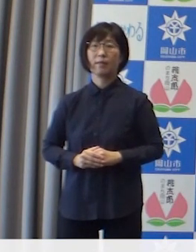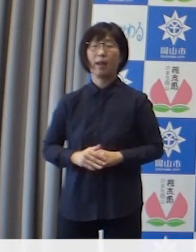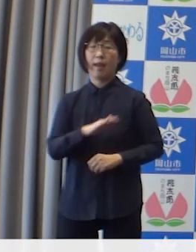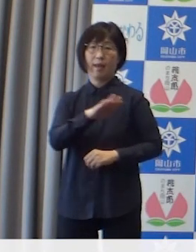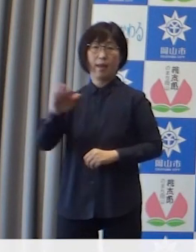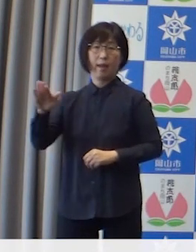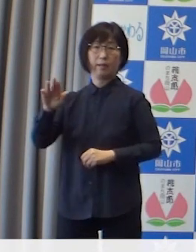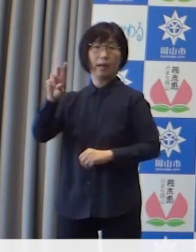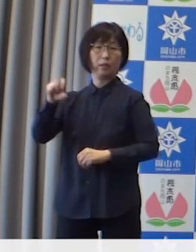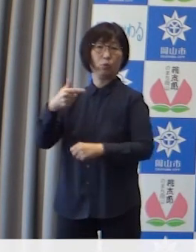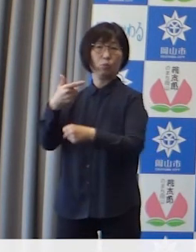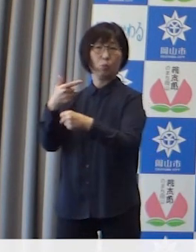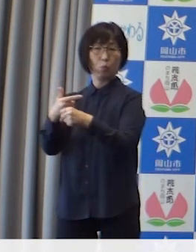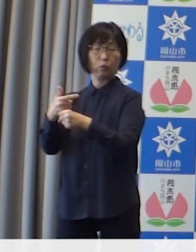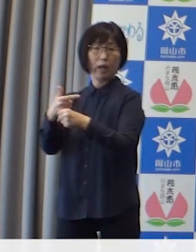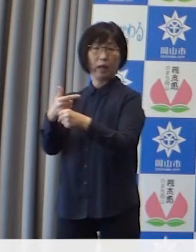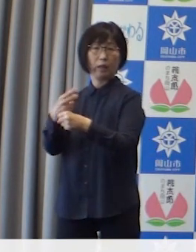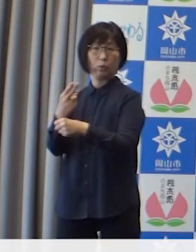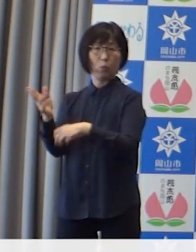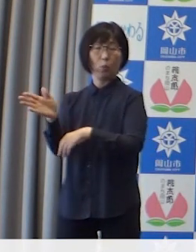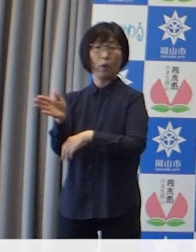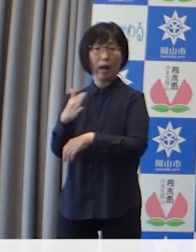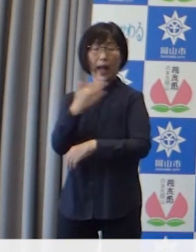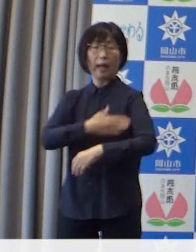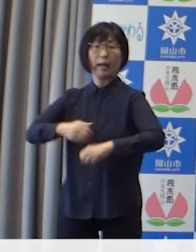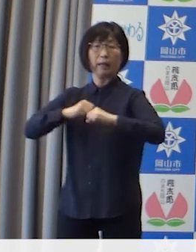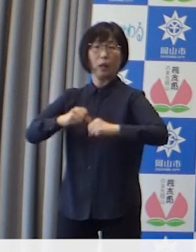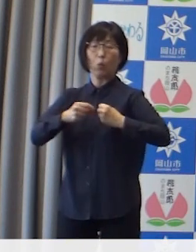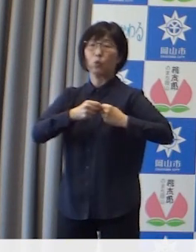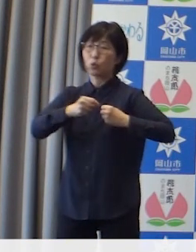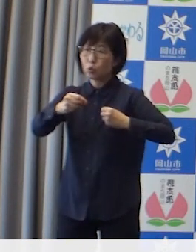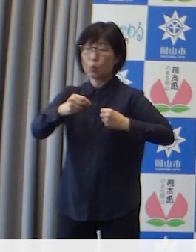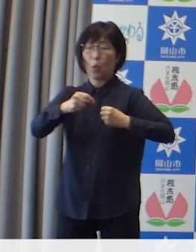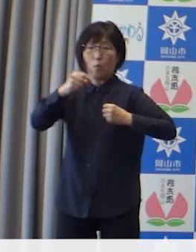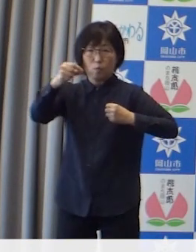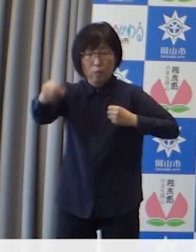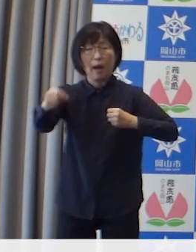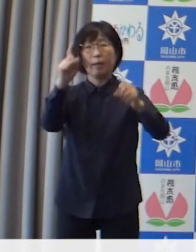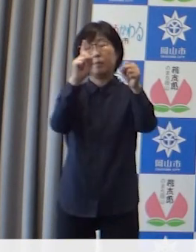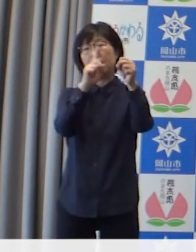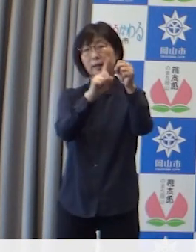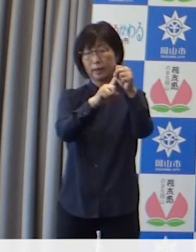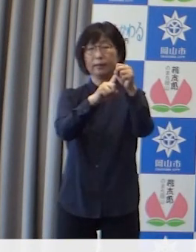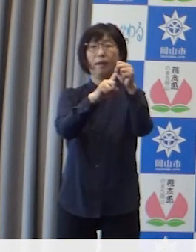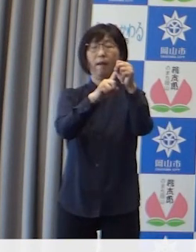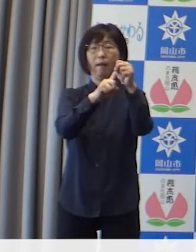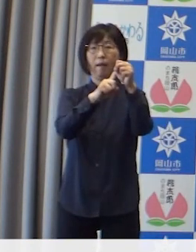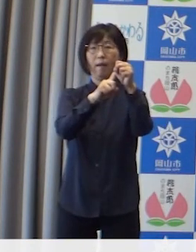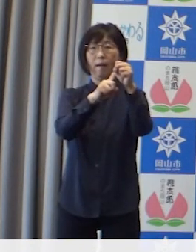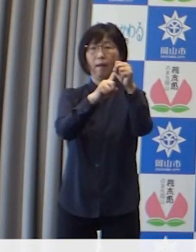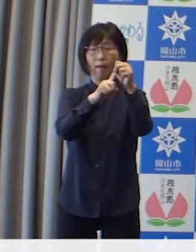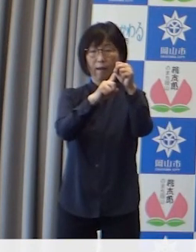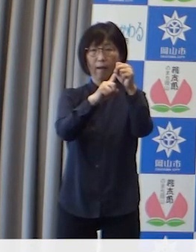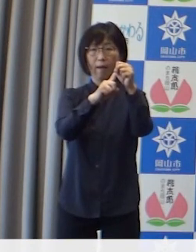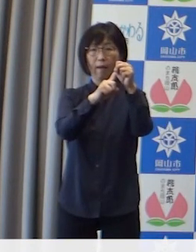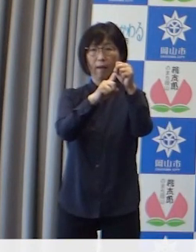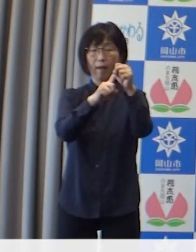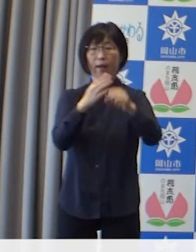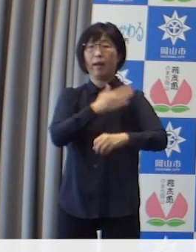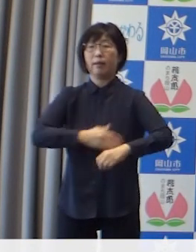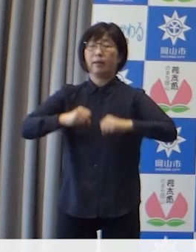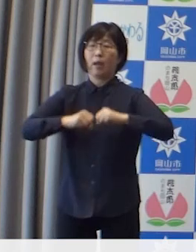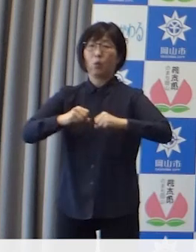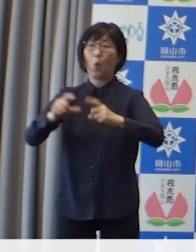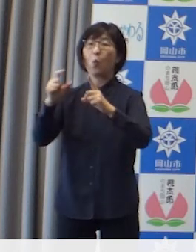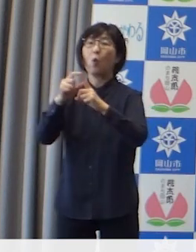平成26年から健康寿命の延伸を目指して、こういった健康ポイ